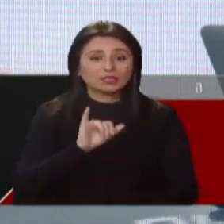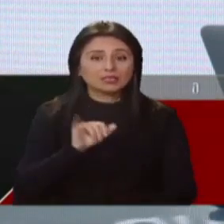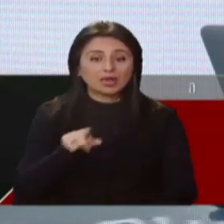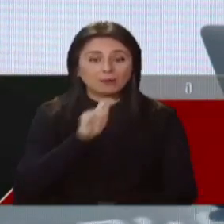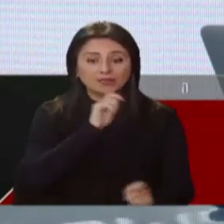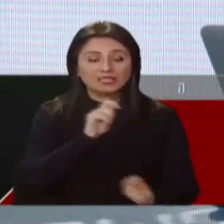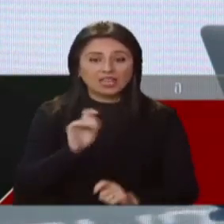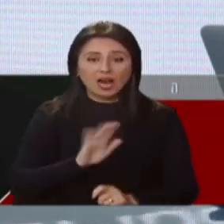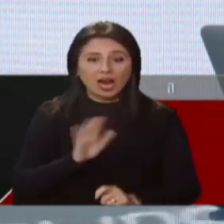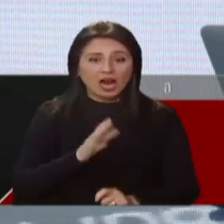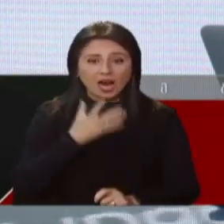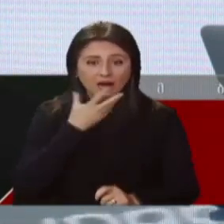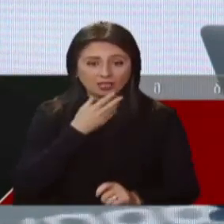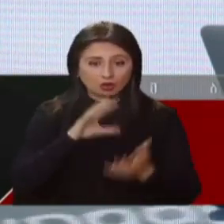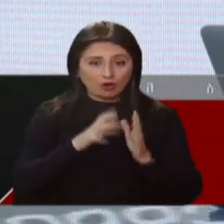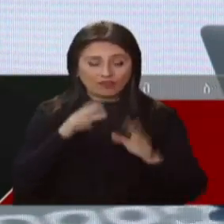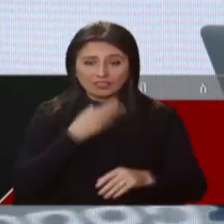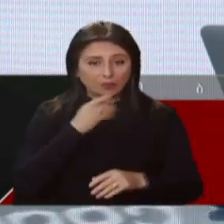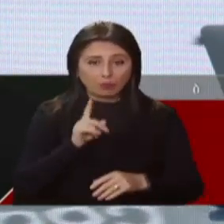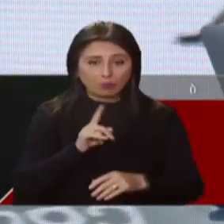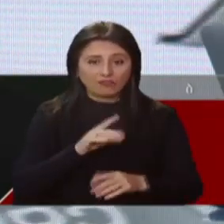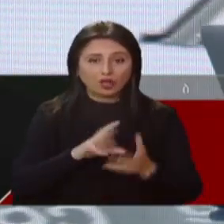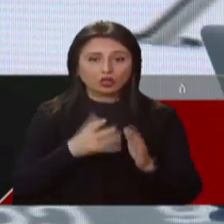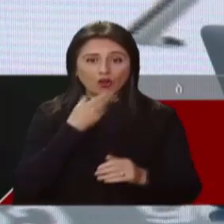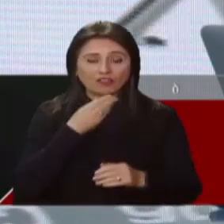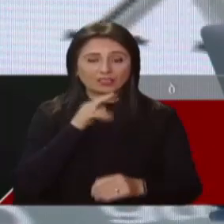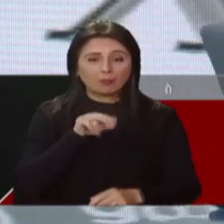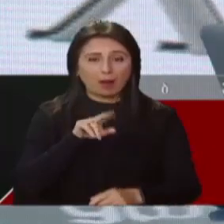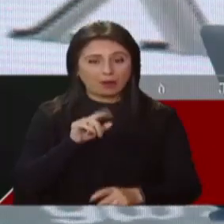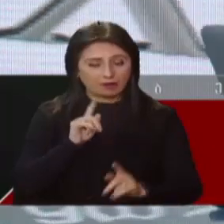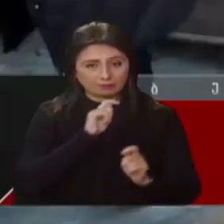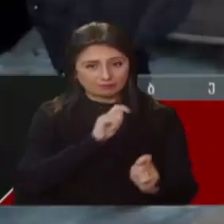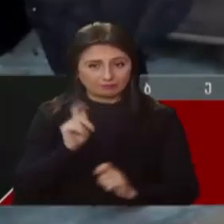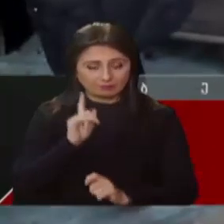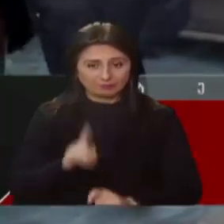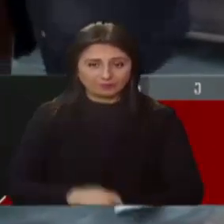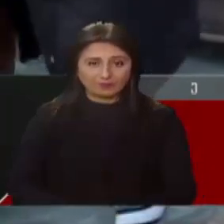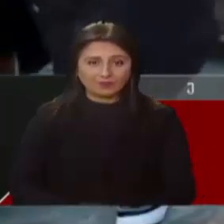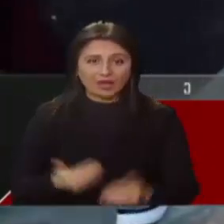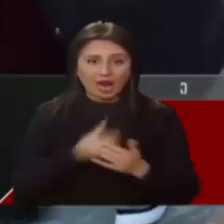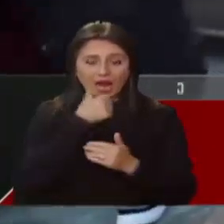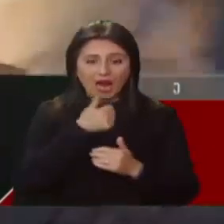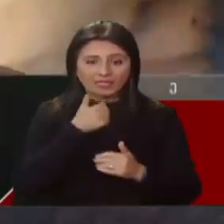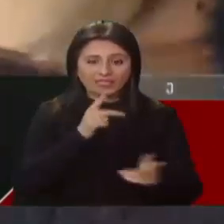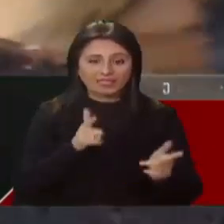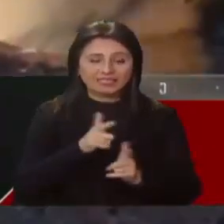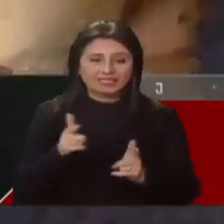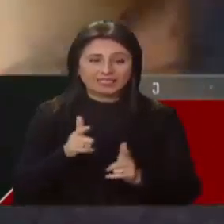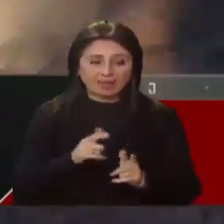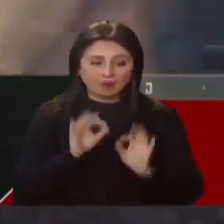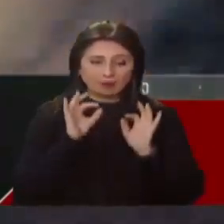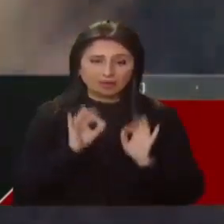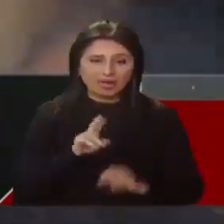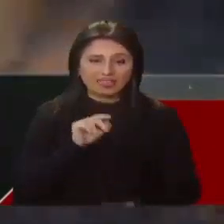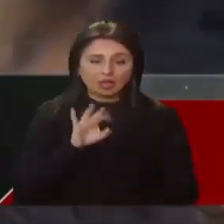ამ საჩუქრებს არა სანტა კლაუსი ან თოვლის ბაბუ, არამედ თოვლის პაპა დაარიგებს. საახალწლო სამზადისის თადარიგს